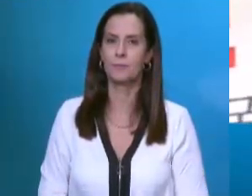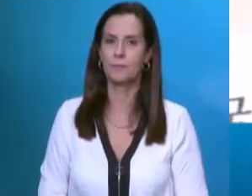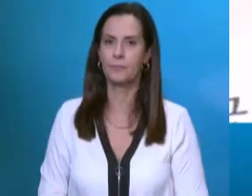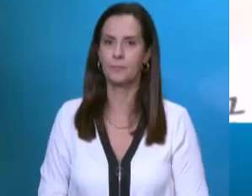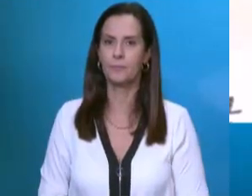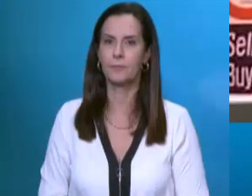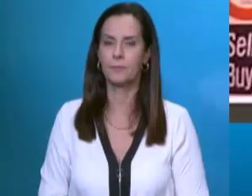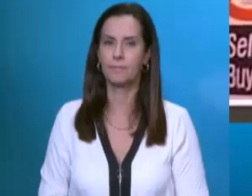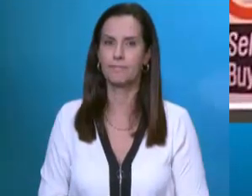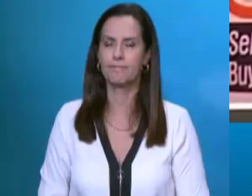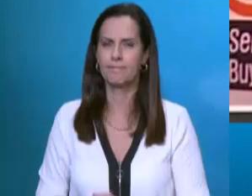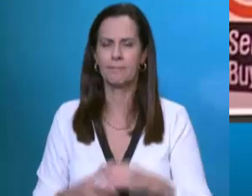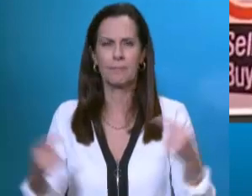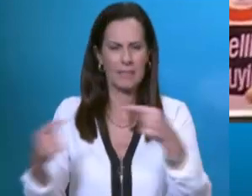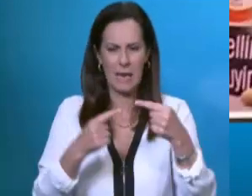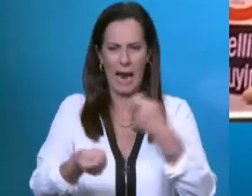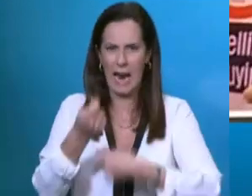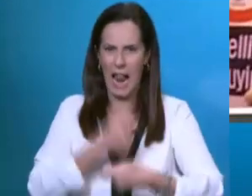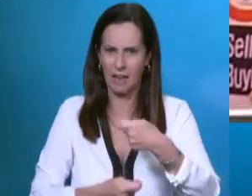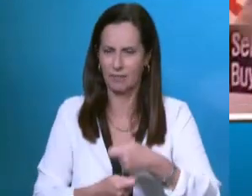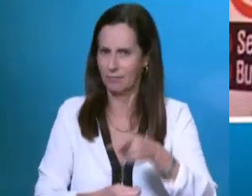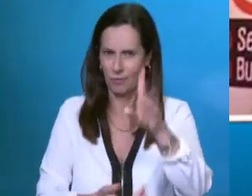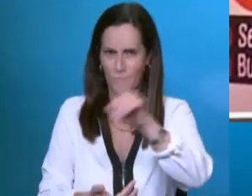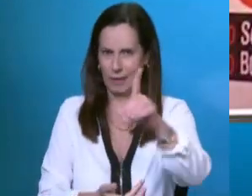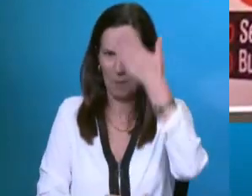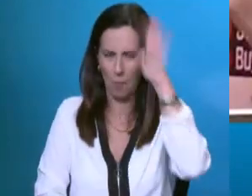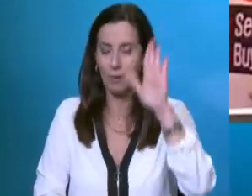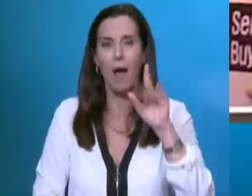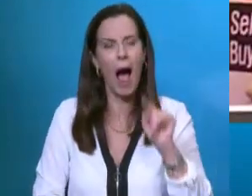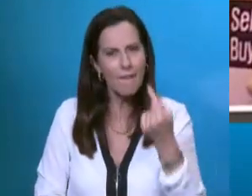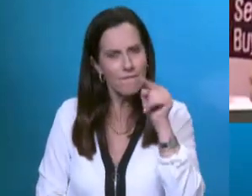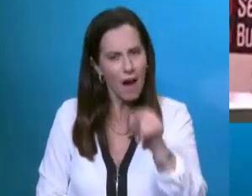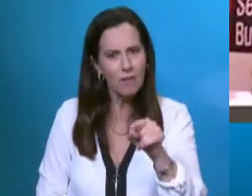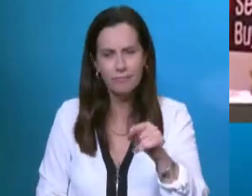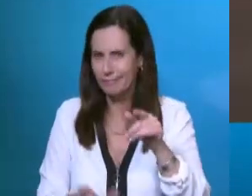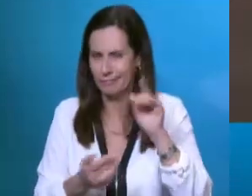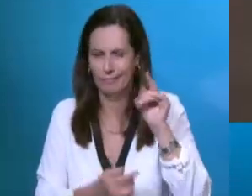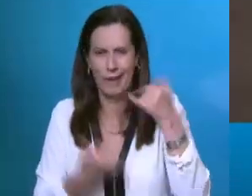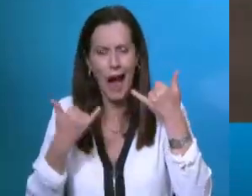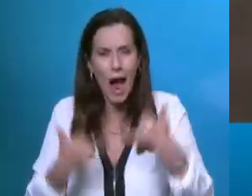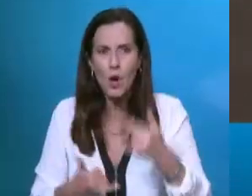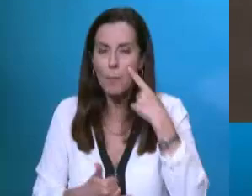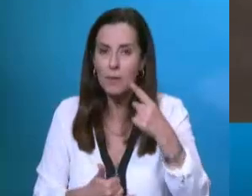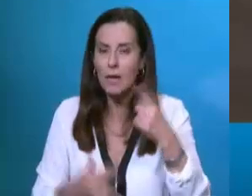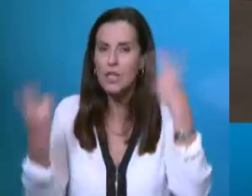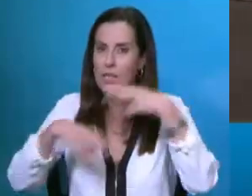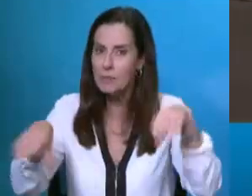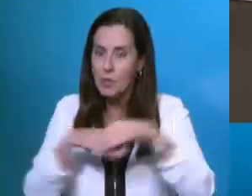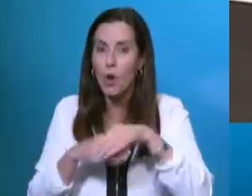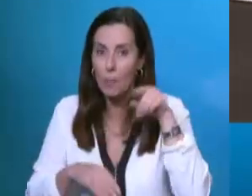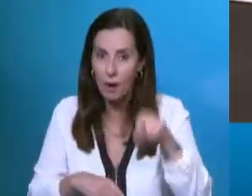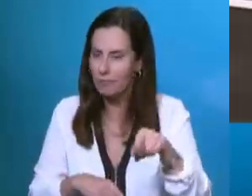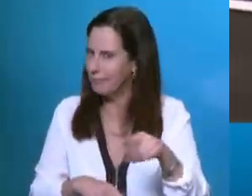על המלחמה הכלכלית הזאת סביר להניח שלא שמעתם. בכל זאת היא מתנהלת הרחק מכאן, והיום נראה שהסכם שלום גם הוא רחוק